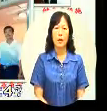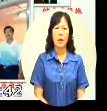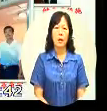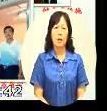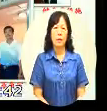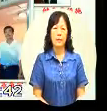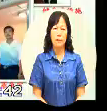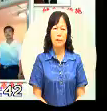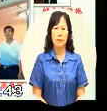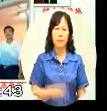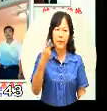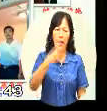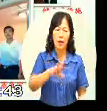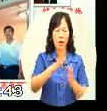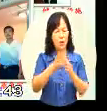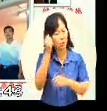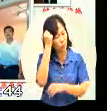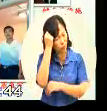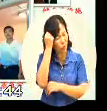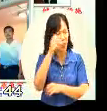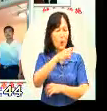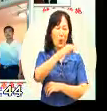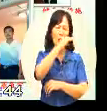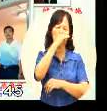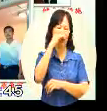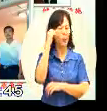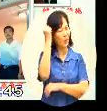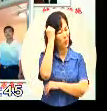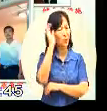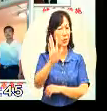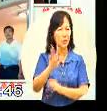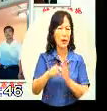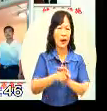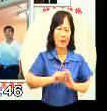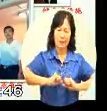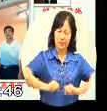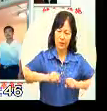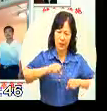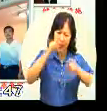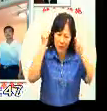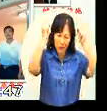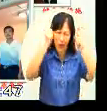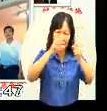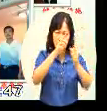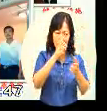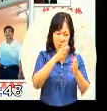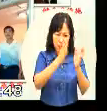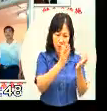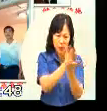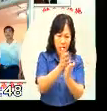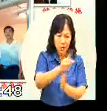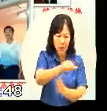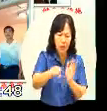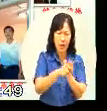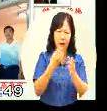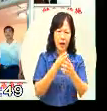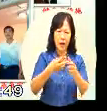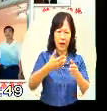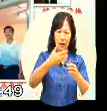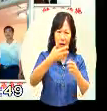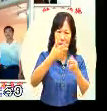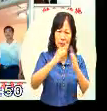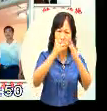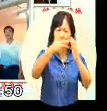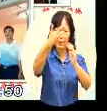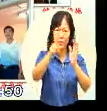还有别墅，还有什么健身器材，还七楼呢有三温暖浴池，有烤